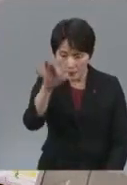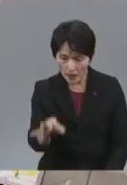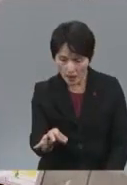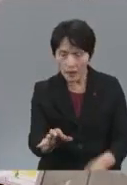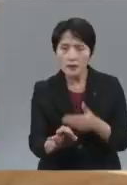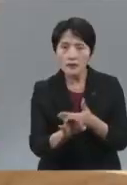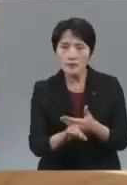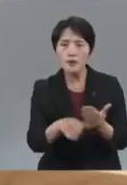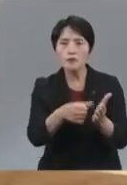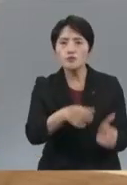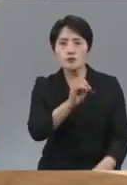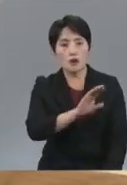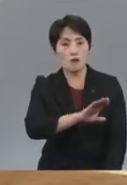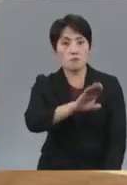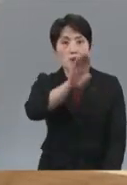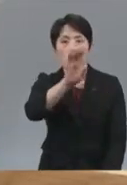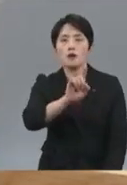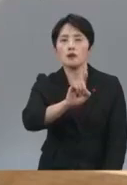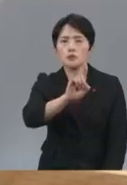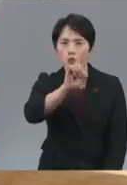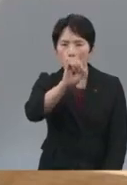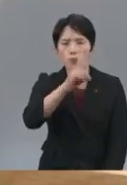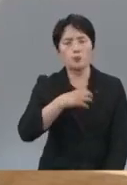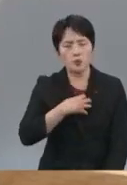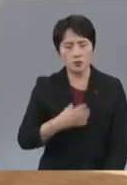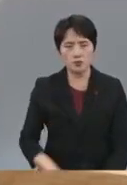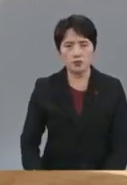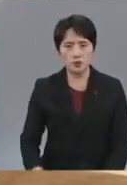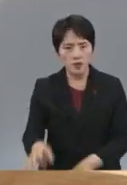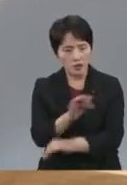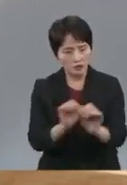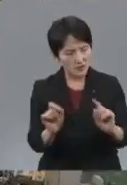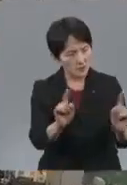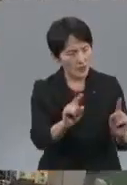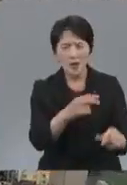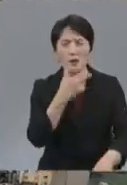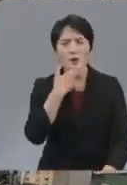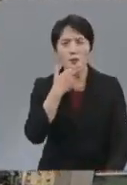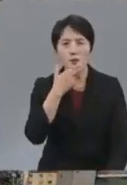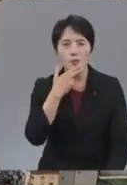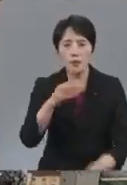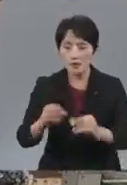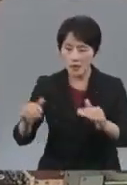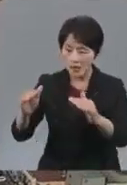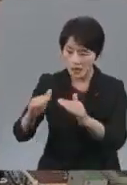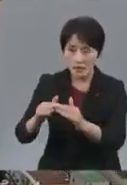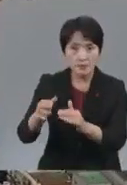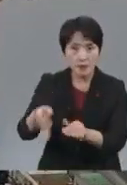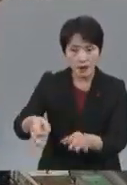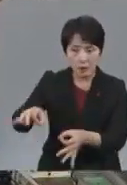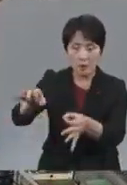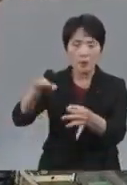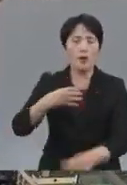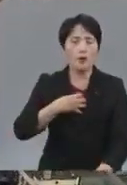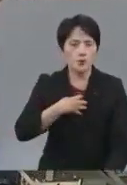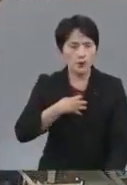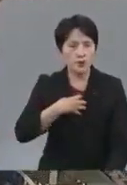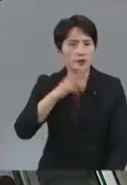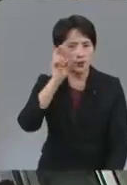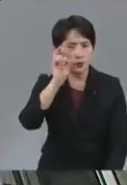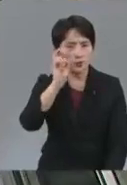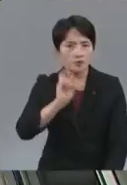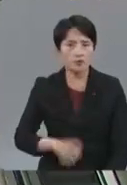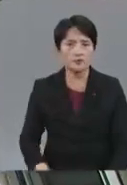рост как и в минувшем году окажется ниже 2% ситуация в экономике является поводом для